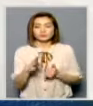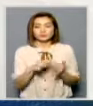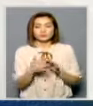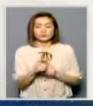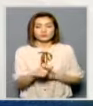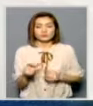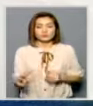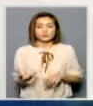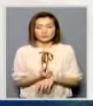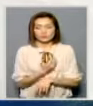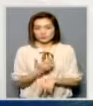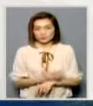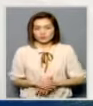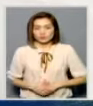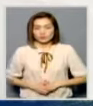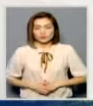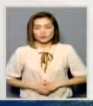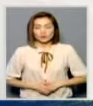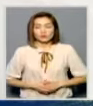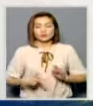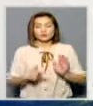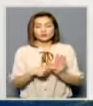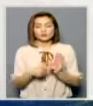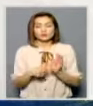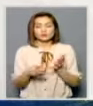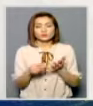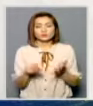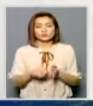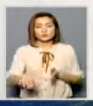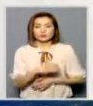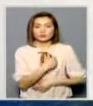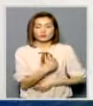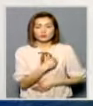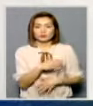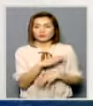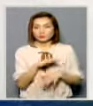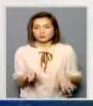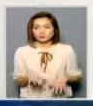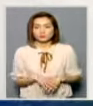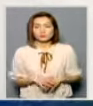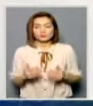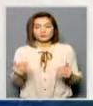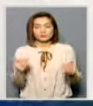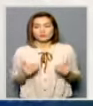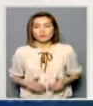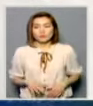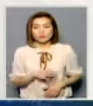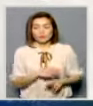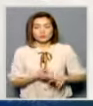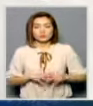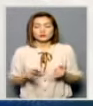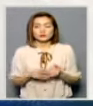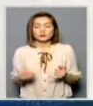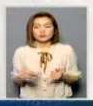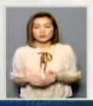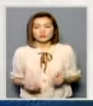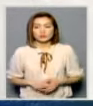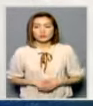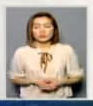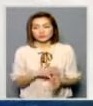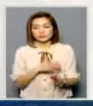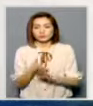тұрғыны жеңімпаз болды. Қалған 7 жер учаскесіне ниет білдіруші болмағандықтан кейінге қалдырылды. Аталған жер телімдері